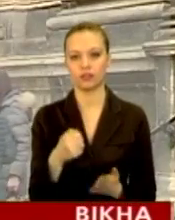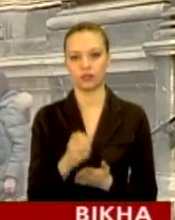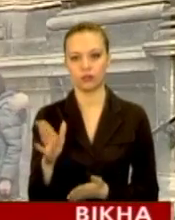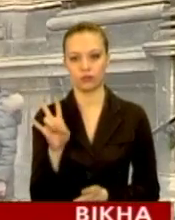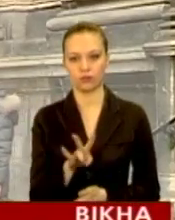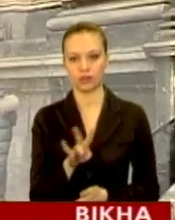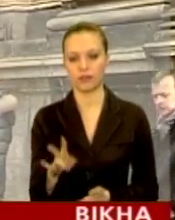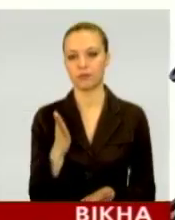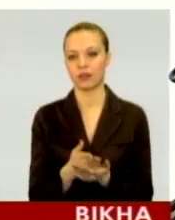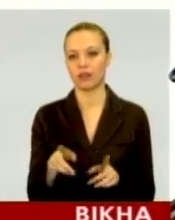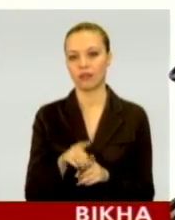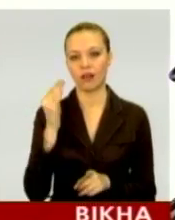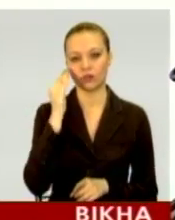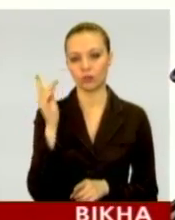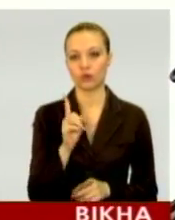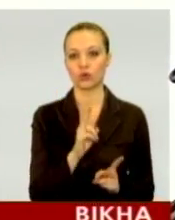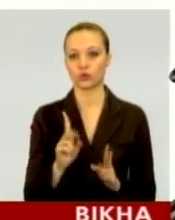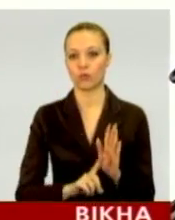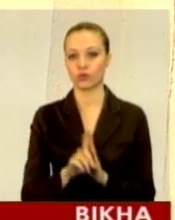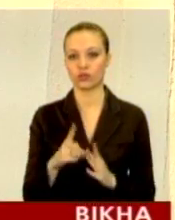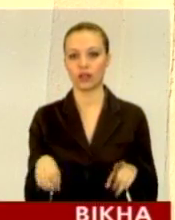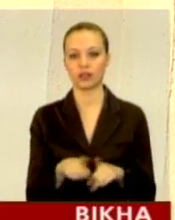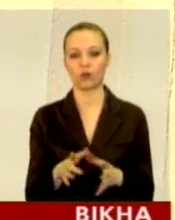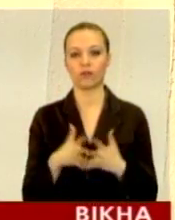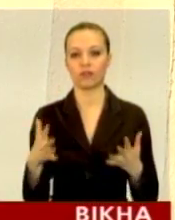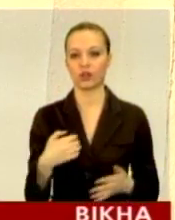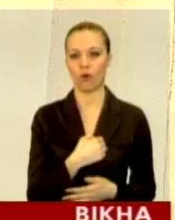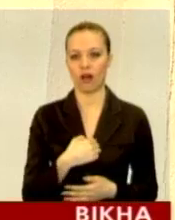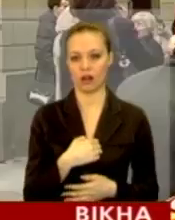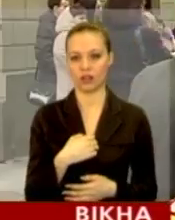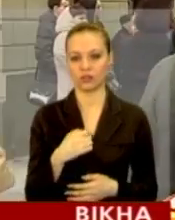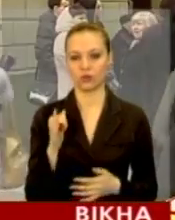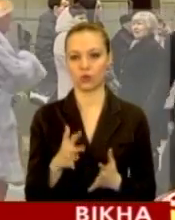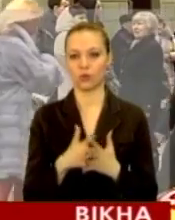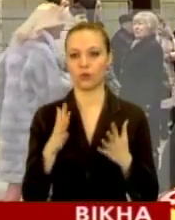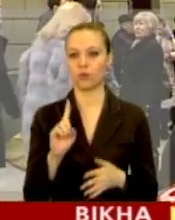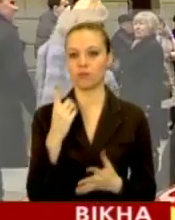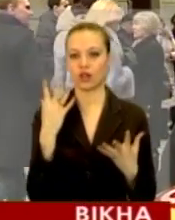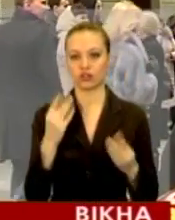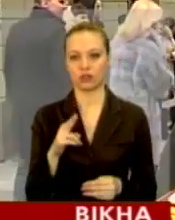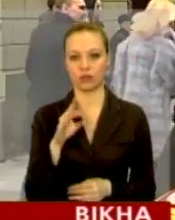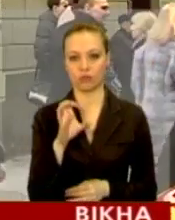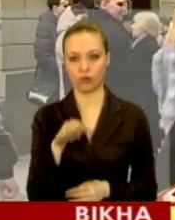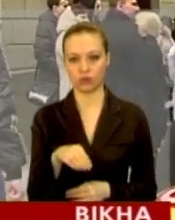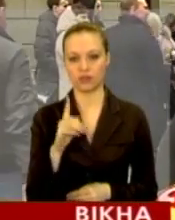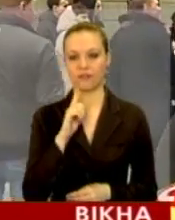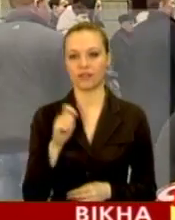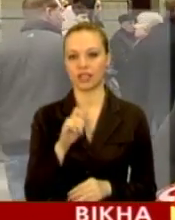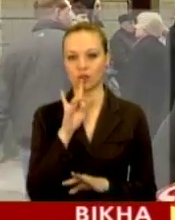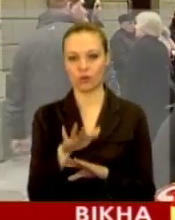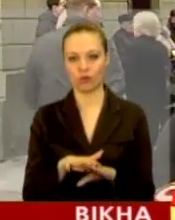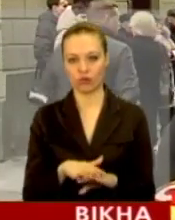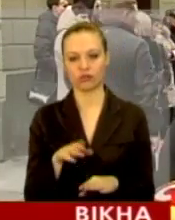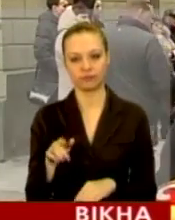церкви. Побутує така думка, що хто починає таку велику агресію у великий перший день посту, у неділю прощення,